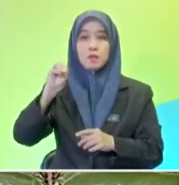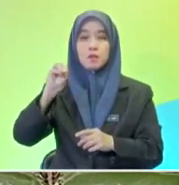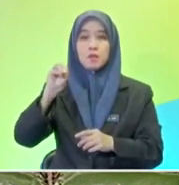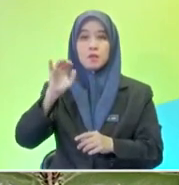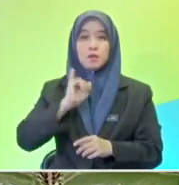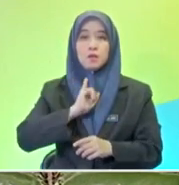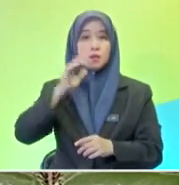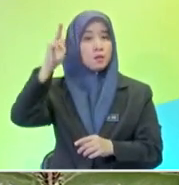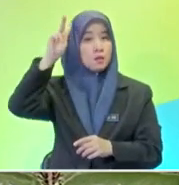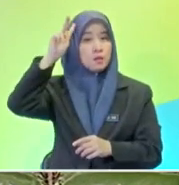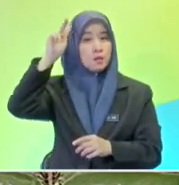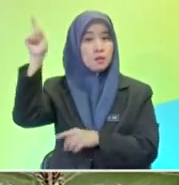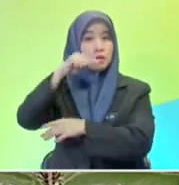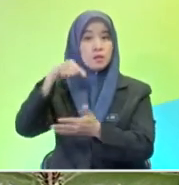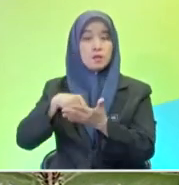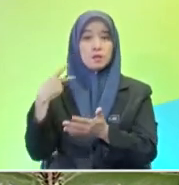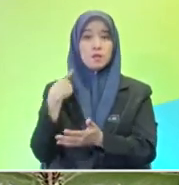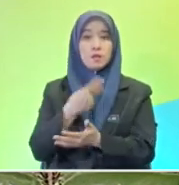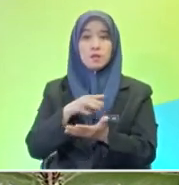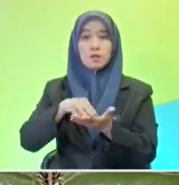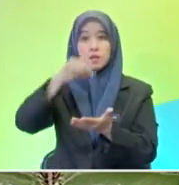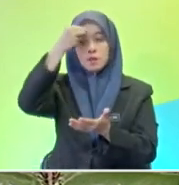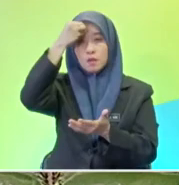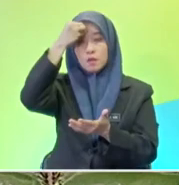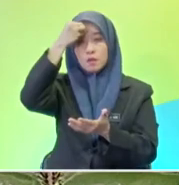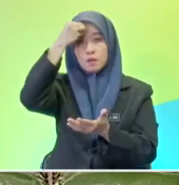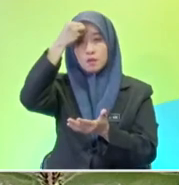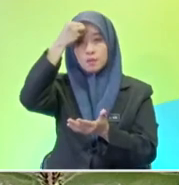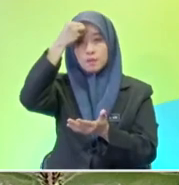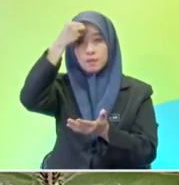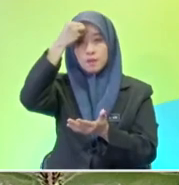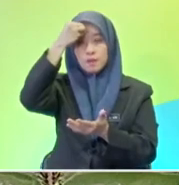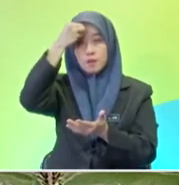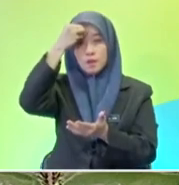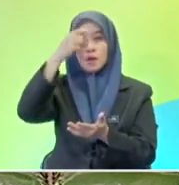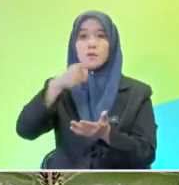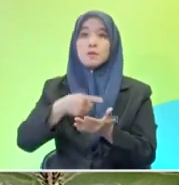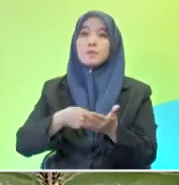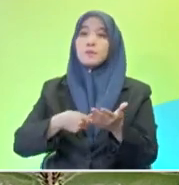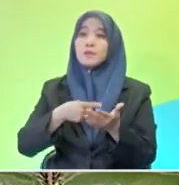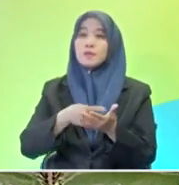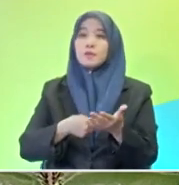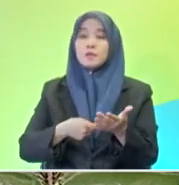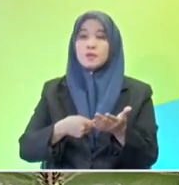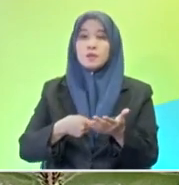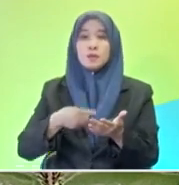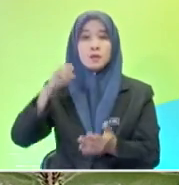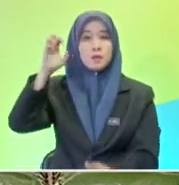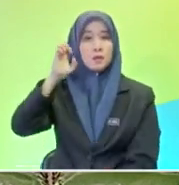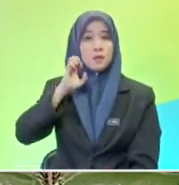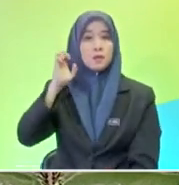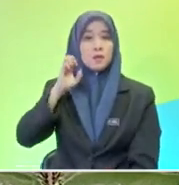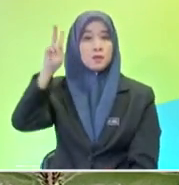dan hari kita akan belajar mata pelajaran yang sungguh seronok boleh teka takitu kativiti